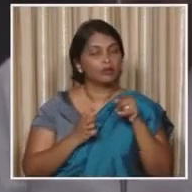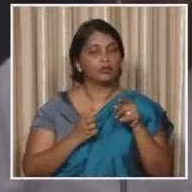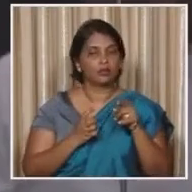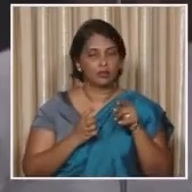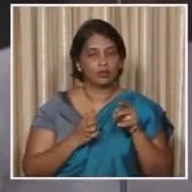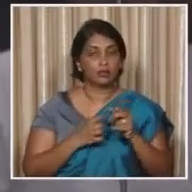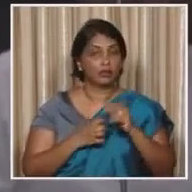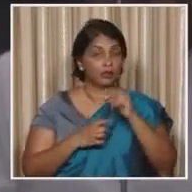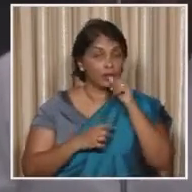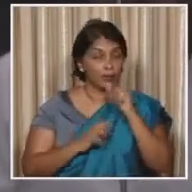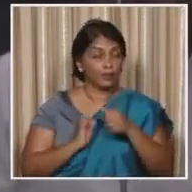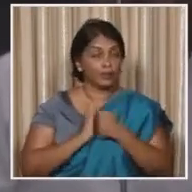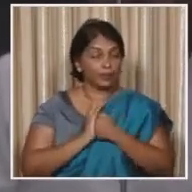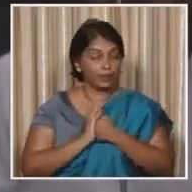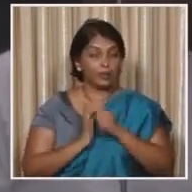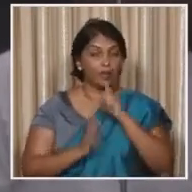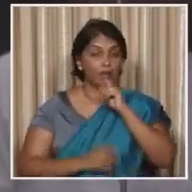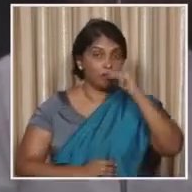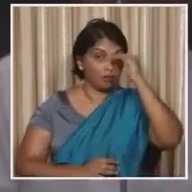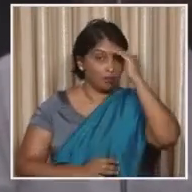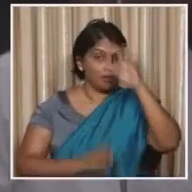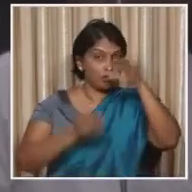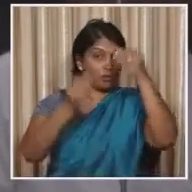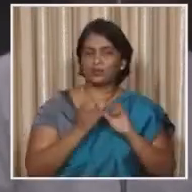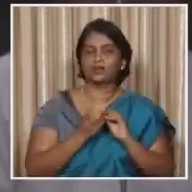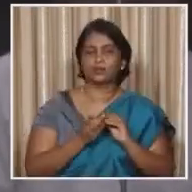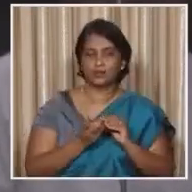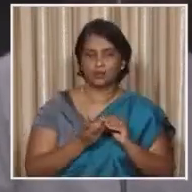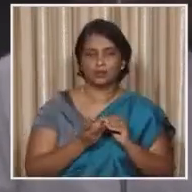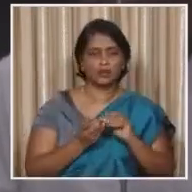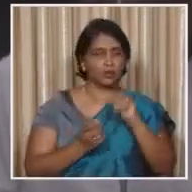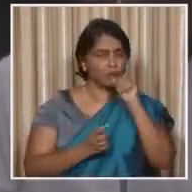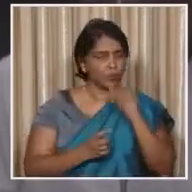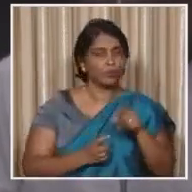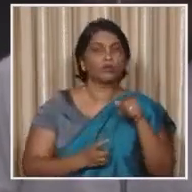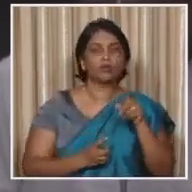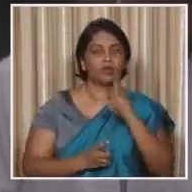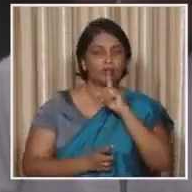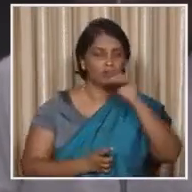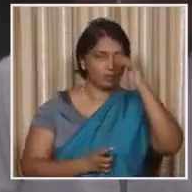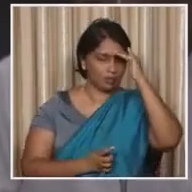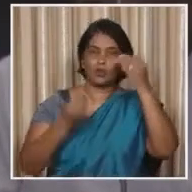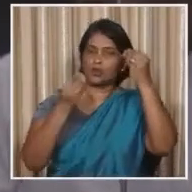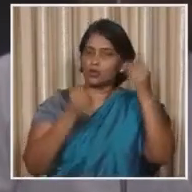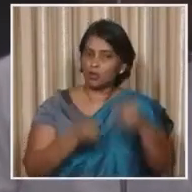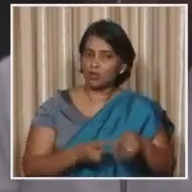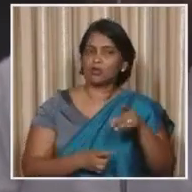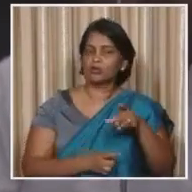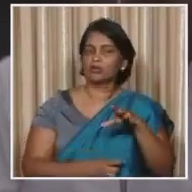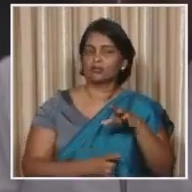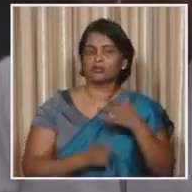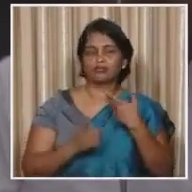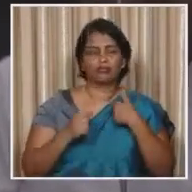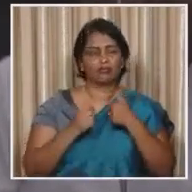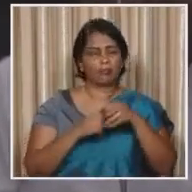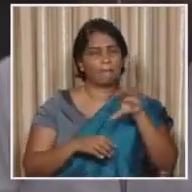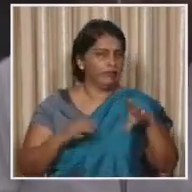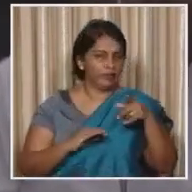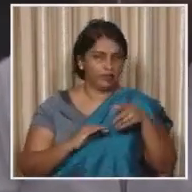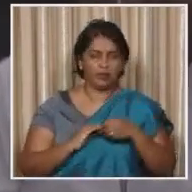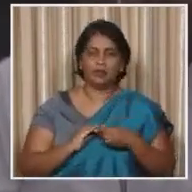නමුත් සදාචාරාත්මකව කතානායකවරයා පරාජයට පත් වෙලා ඉවරයි. සදාචාරාත්මකව කතානායකවරයා පරාජයේ පිළිකන්නට ගාල් කරලා